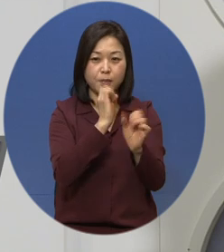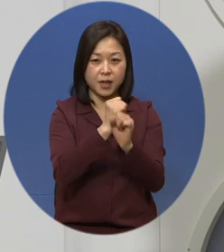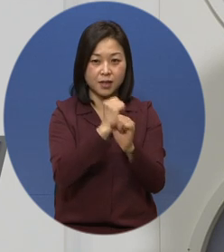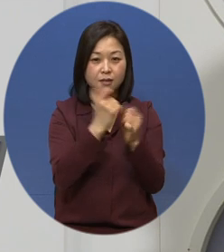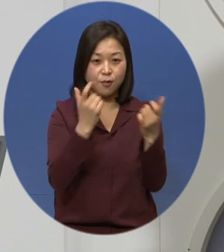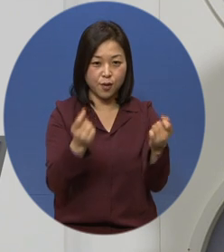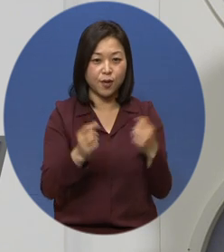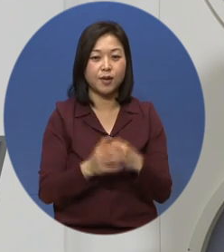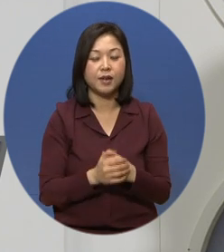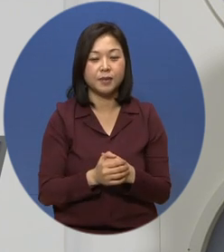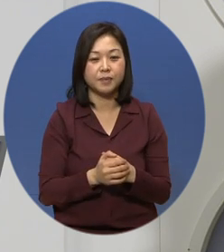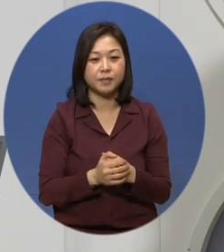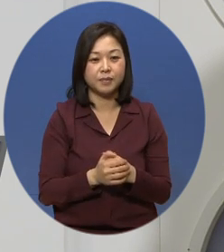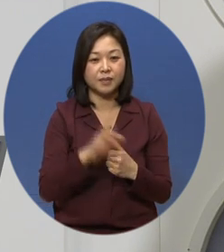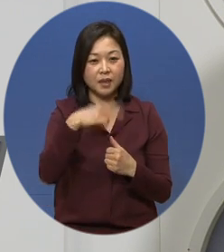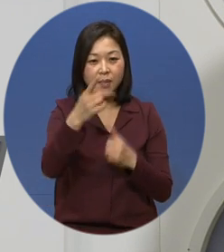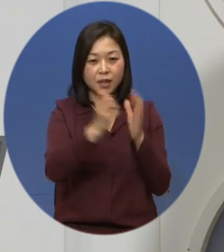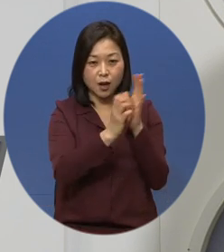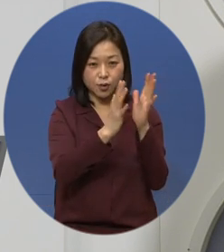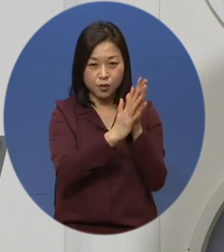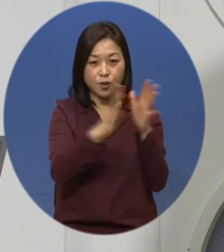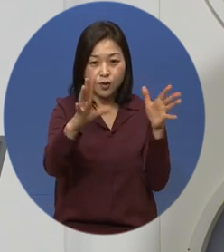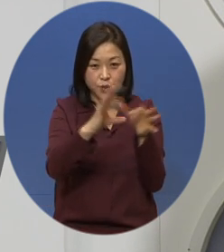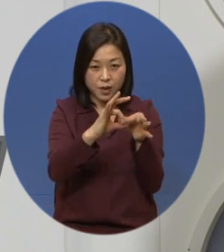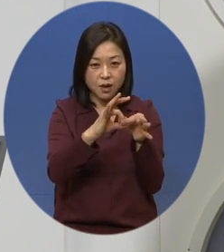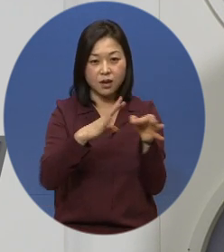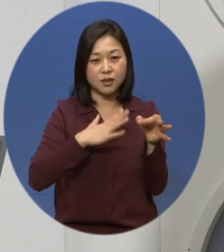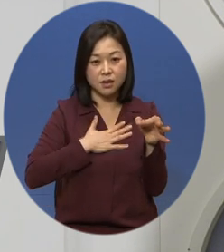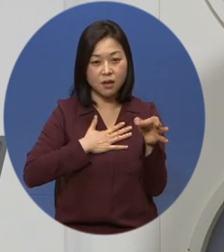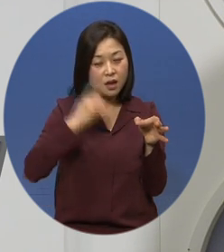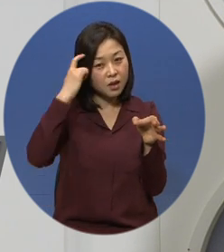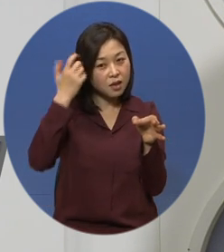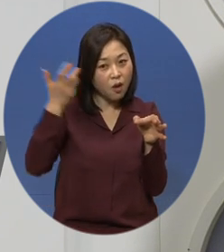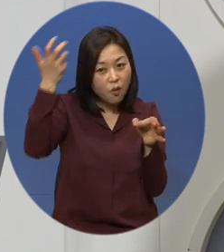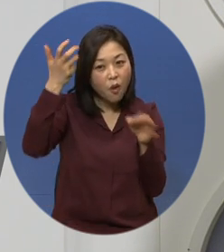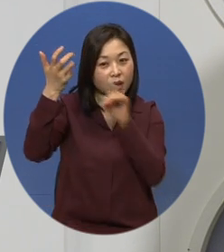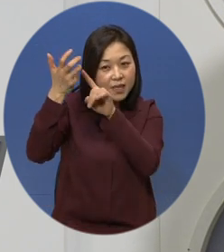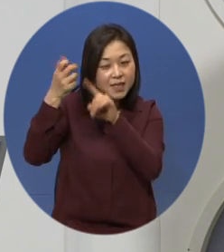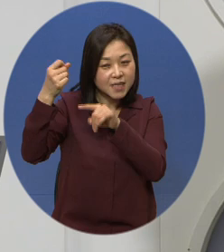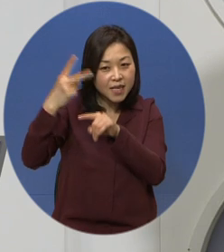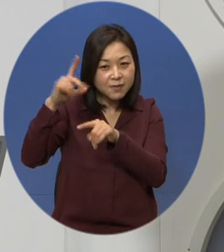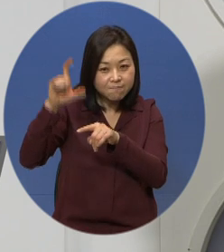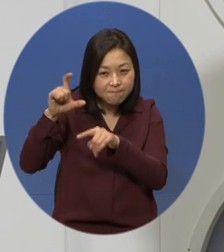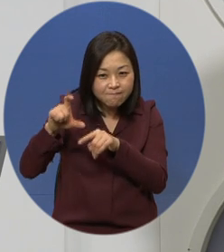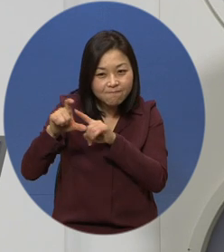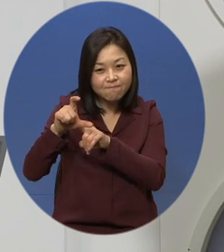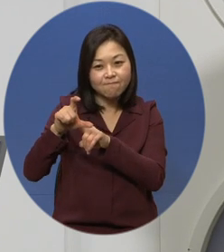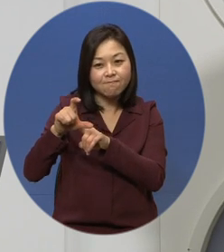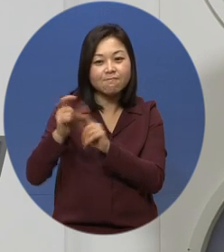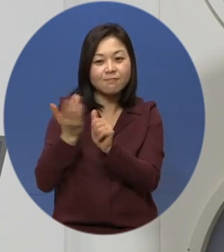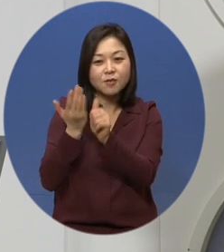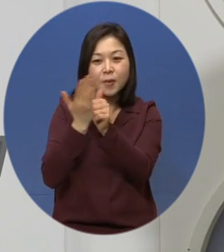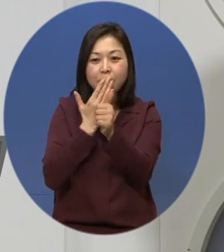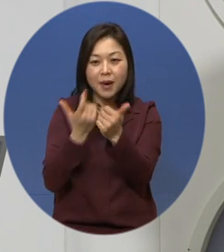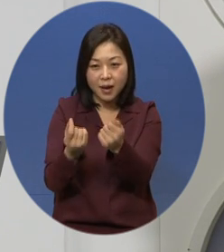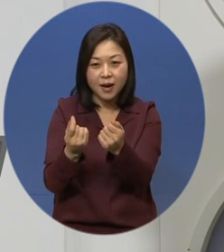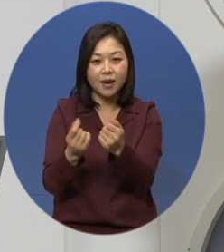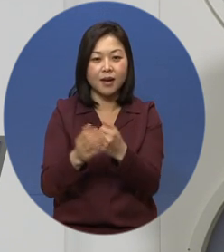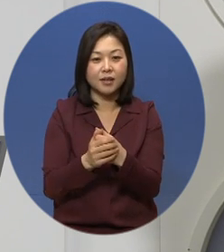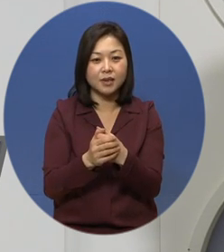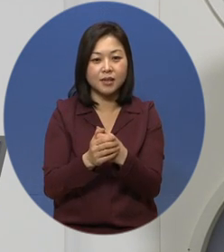됐고 그 다음에 다큐 면들을 통해서 저를 계속 영혼을 좀 다 지기 시작했고 그러면서